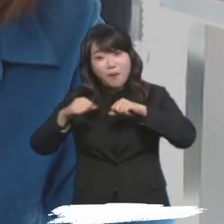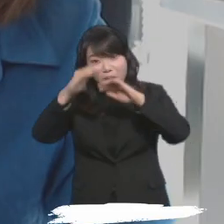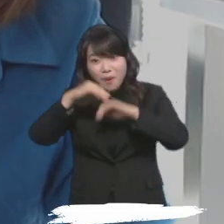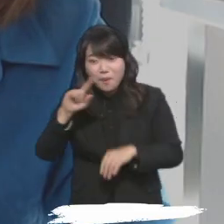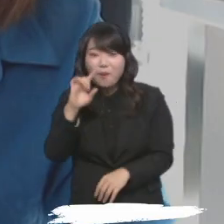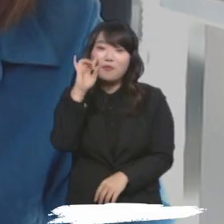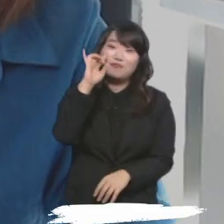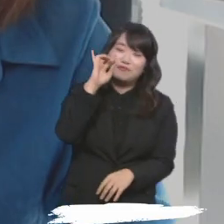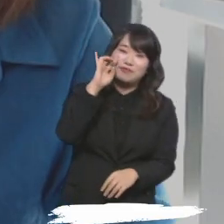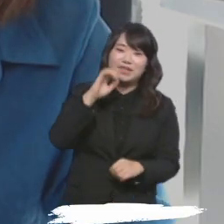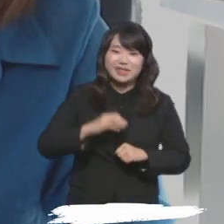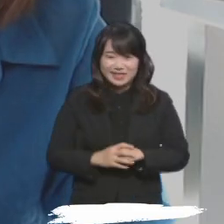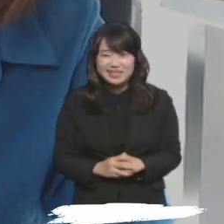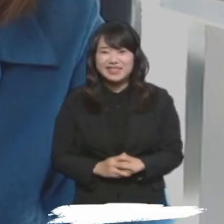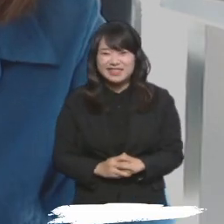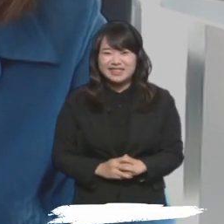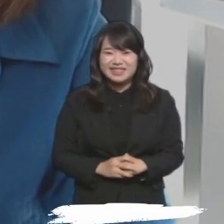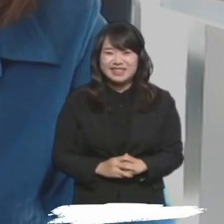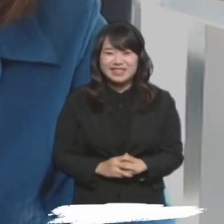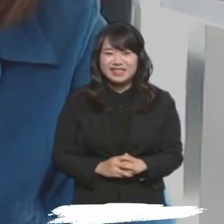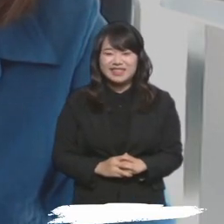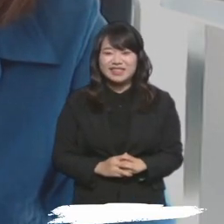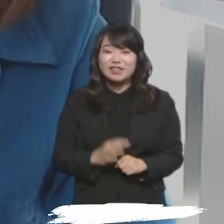설명 부탁드리겠습니다. 네,